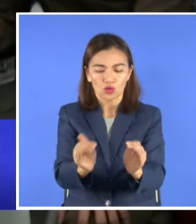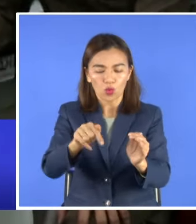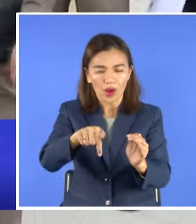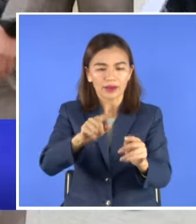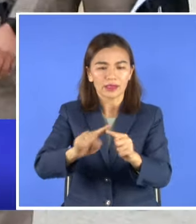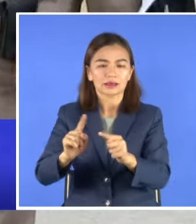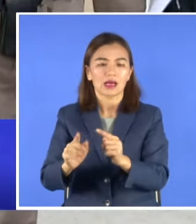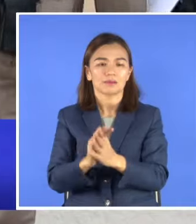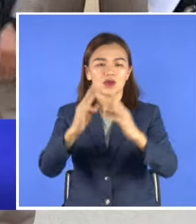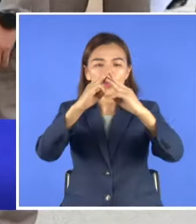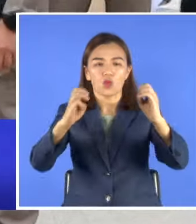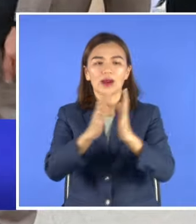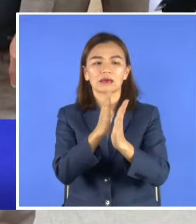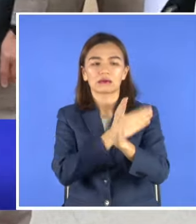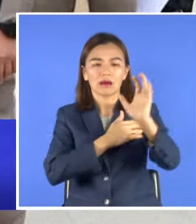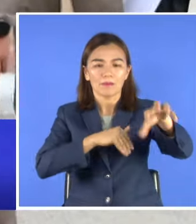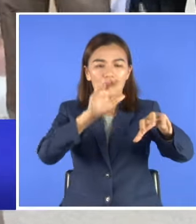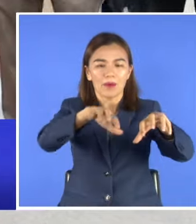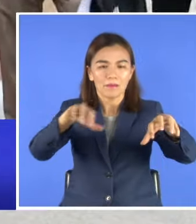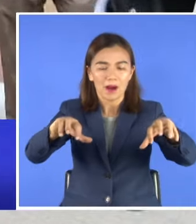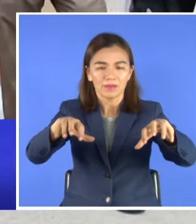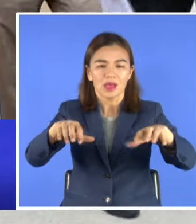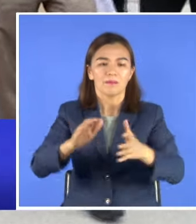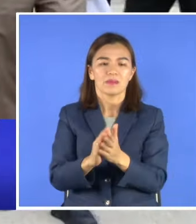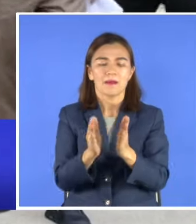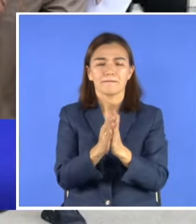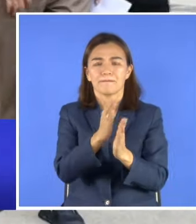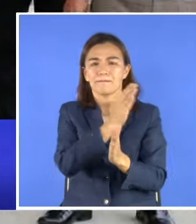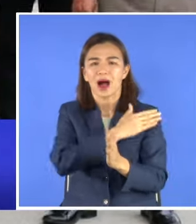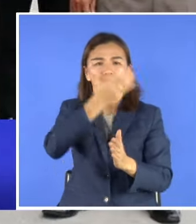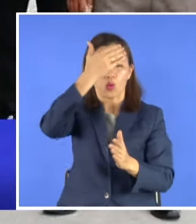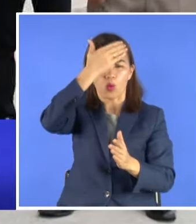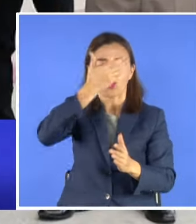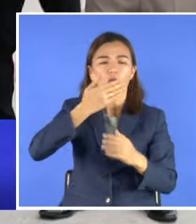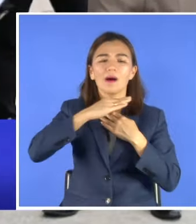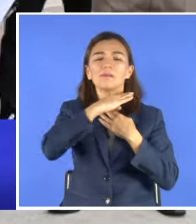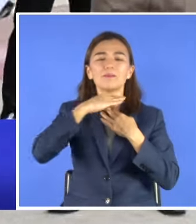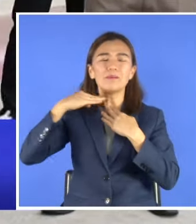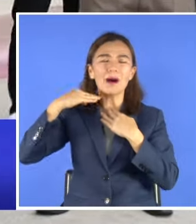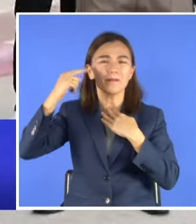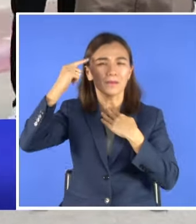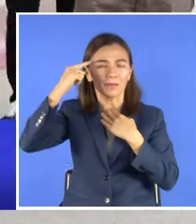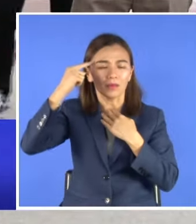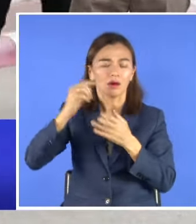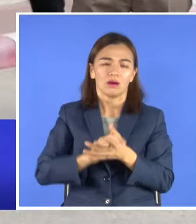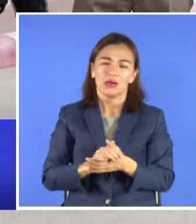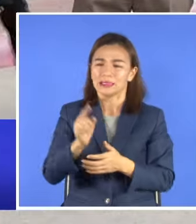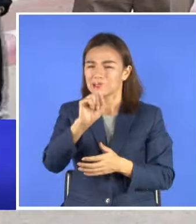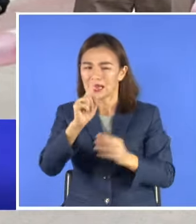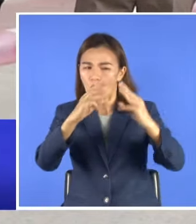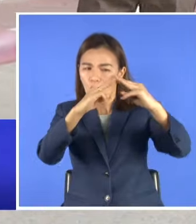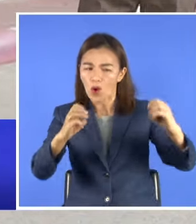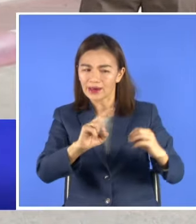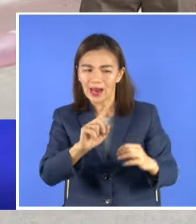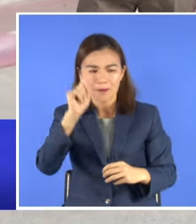าก3วัดแล้วก็ยังไปพบเศียรพระโบราณอีก2เศียรยังไม่ทราบว่าเศียรน่ะพระเนี่ยเอามาเป็นพระจากยุคไหนนะเป็นของวัดไหนด้วย